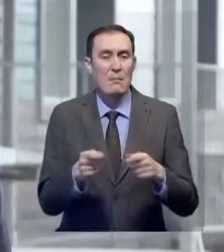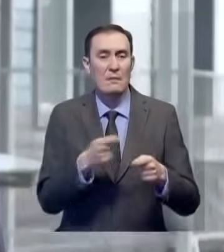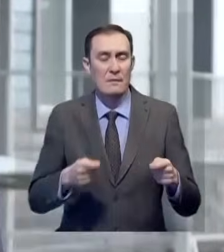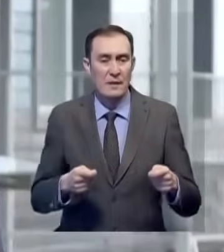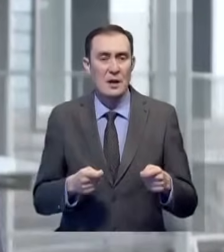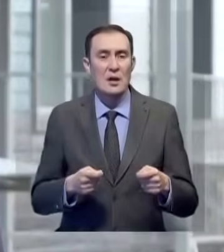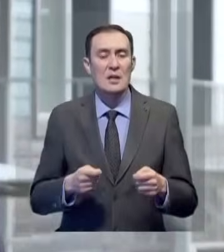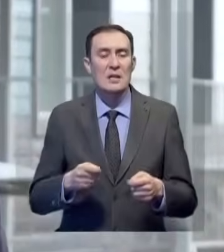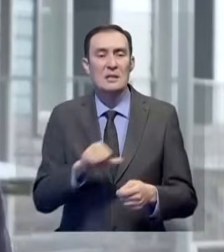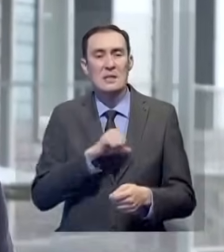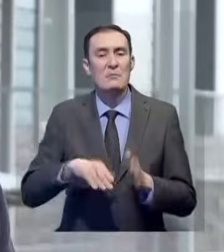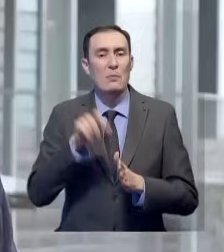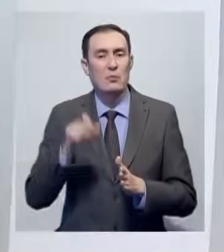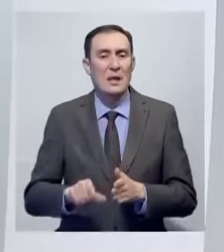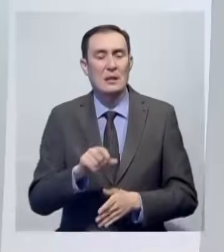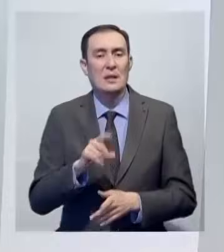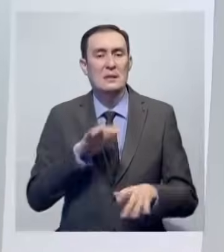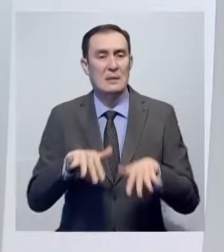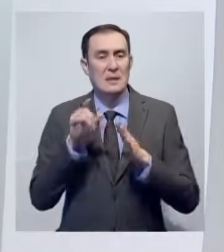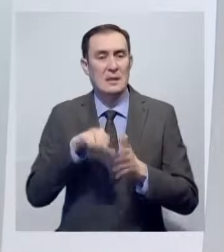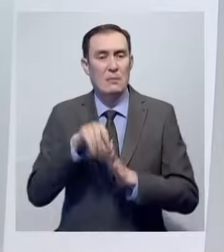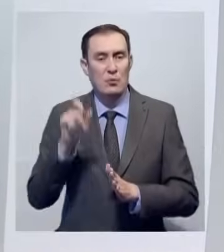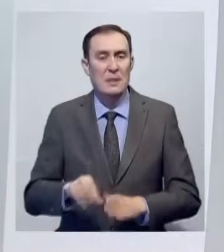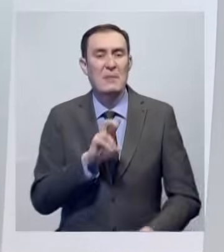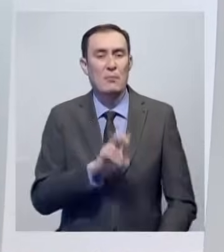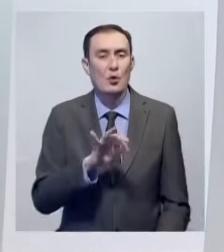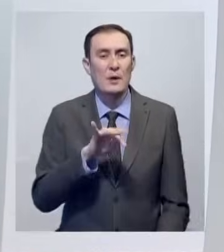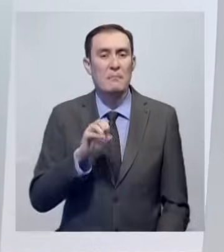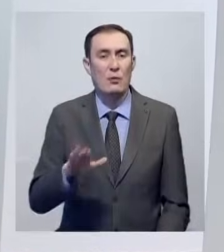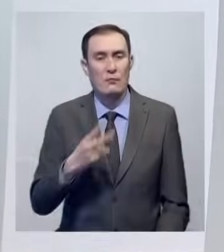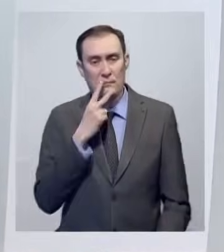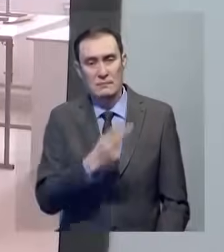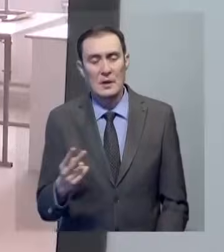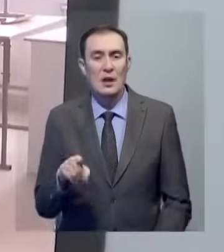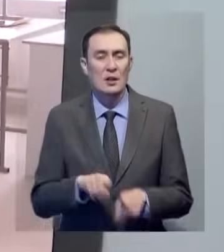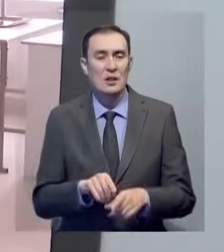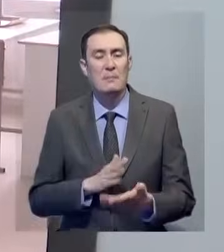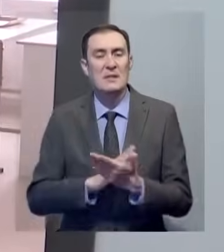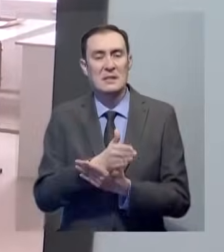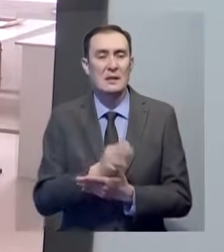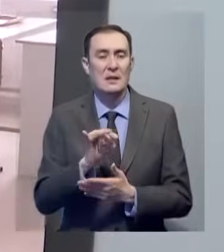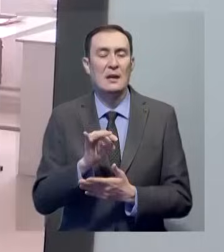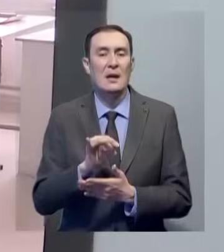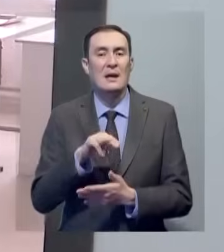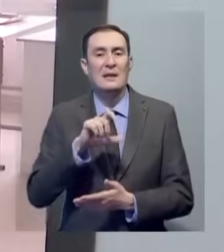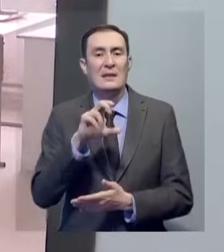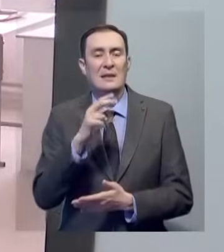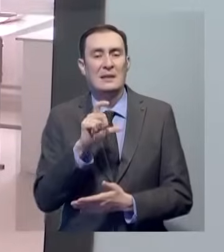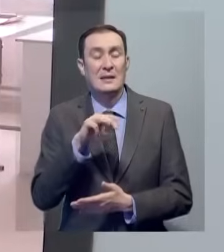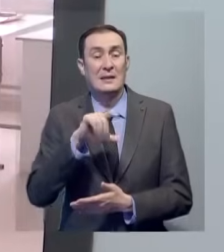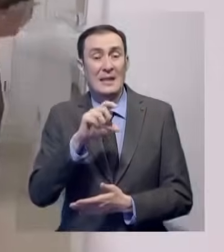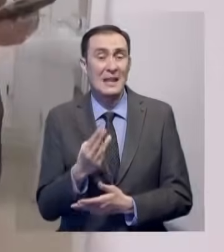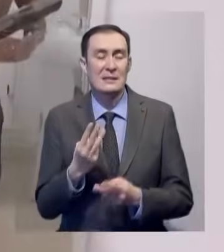долгостроя ознакомился депутат Сената парламента страны Бекболат Орынбеков. Он также посетил и Тараску